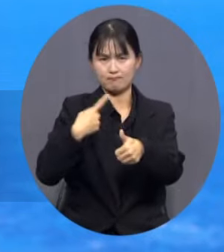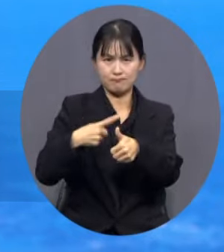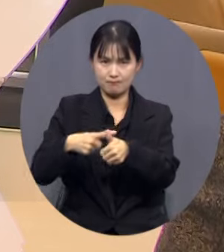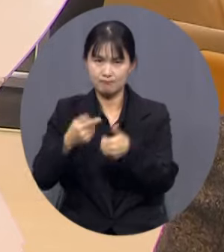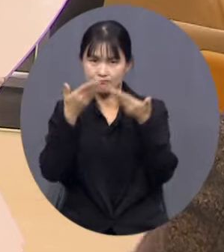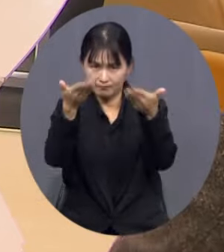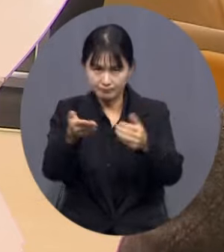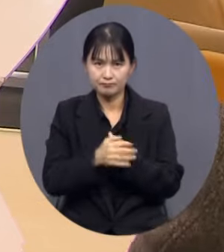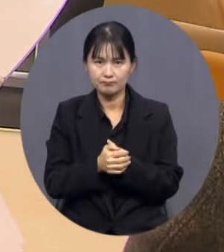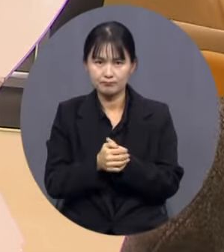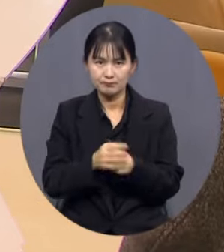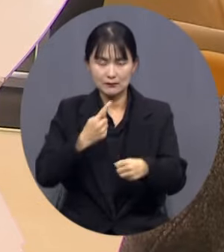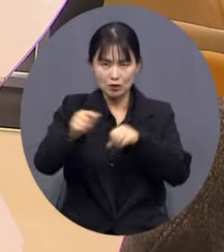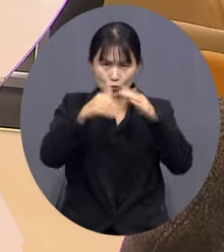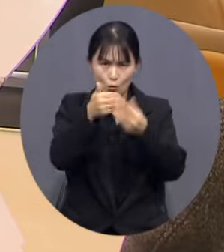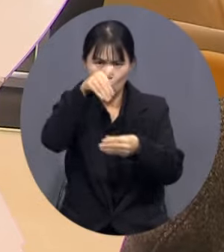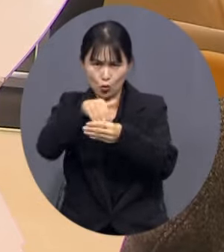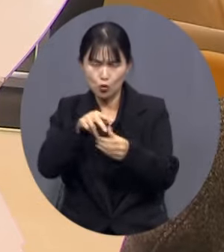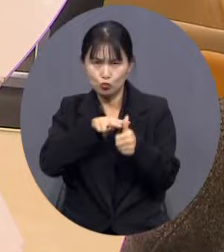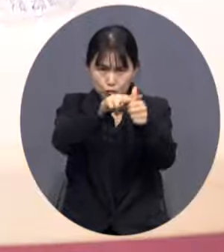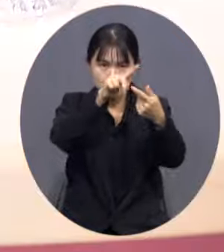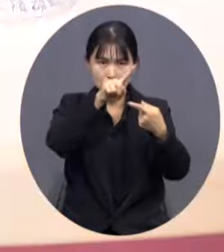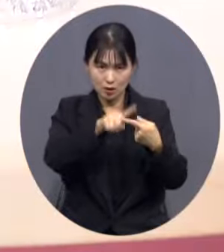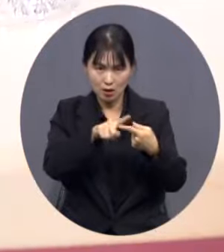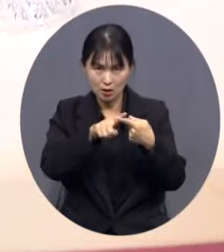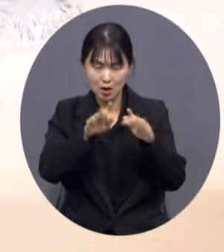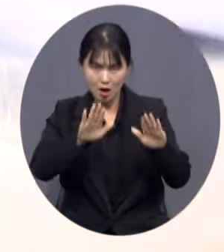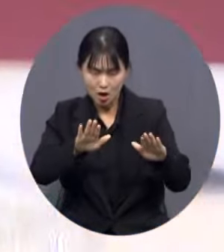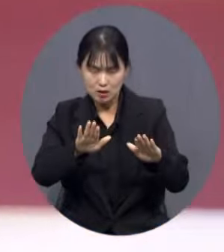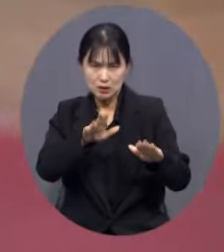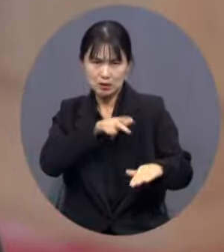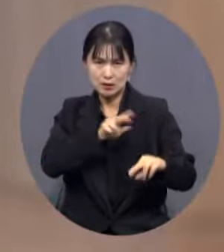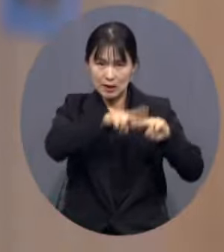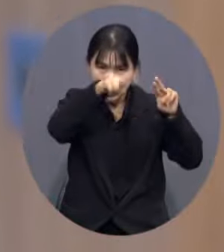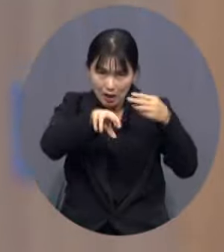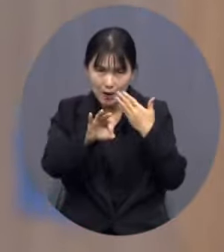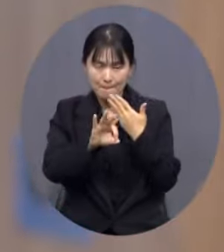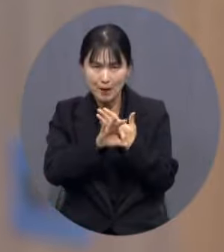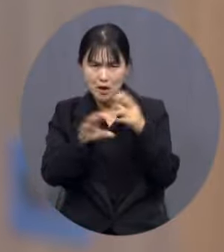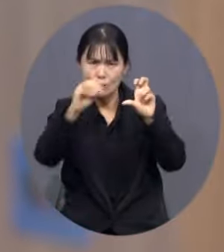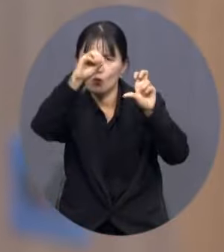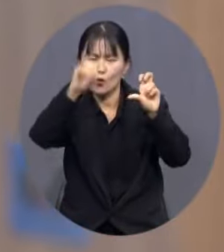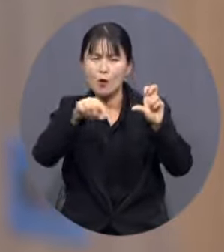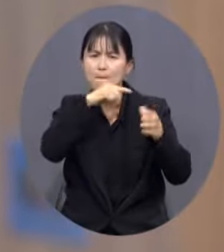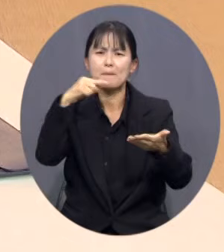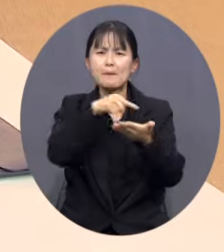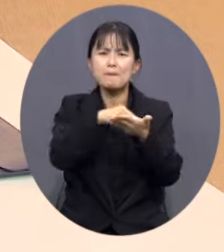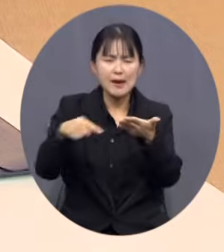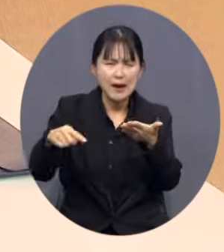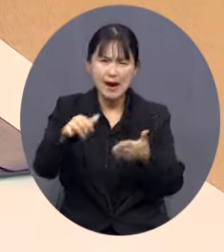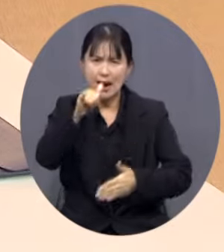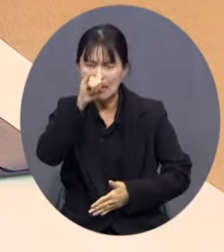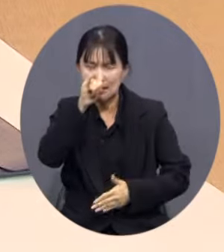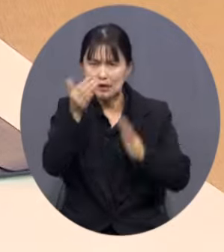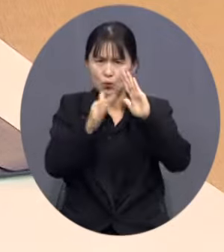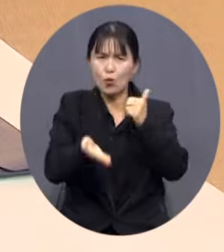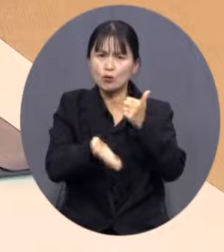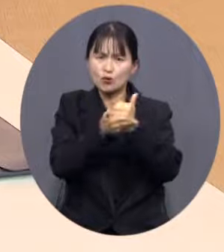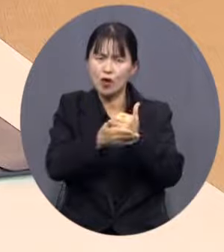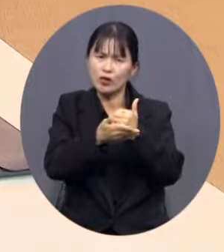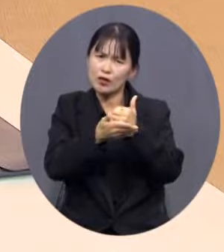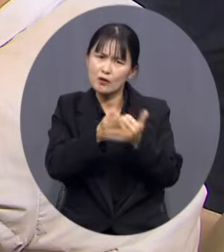드립니다. 내년 총선 출마에 대해서는 현직 의원이 사퇴하면 25%의 페널티를 받는 공천룰